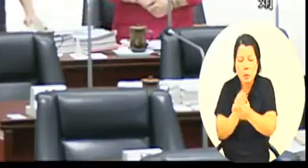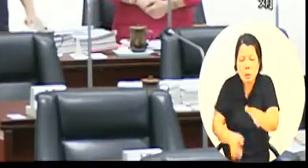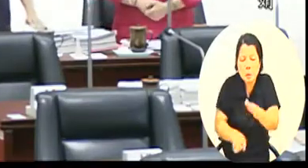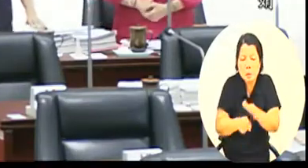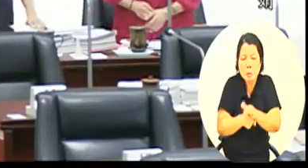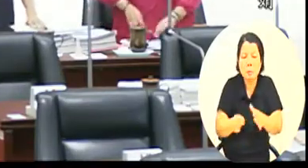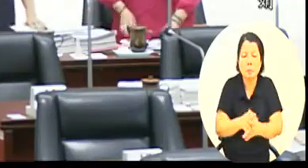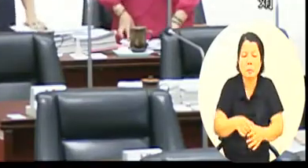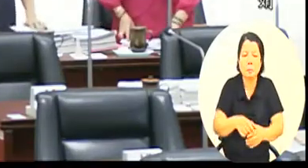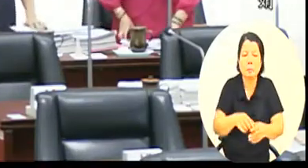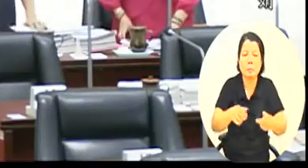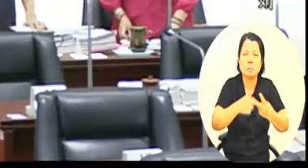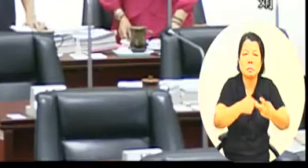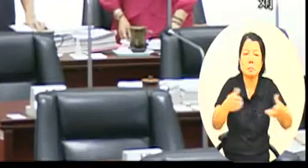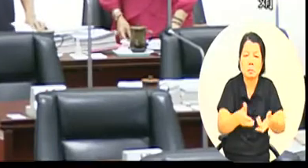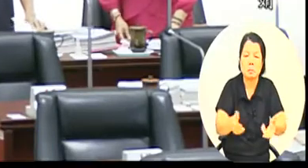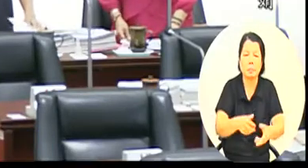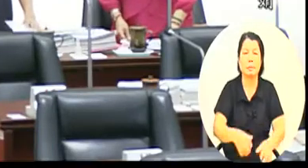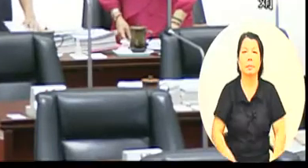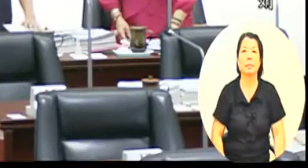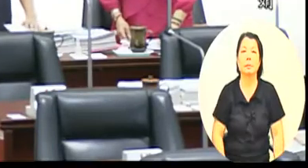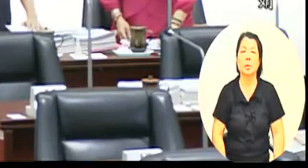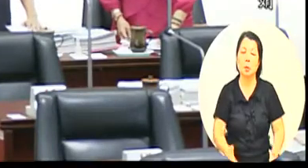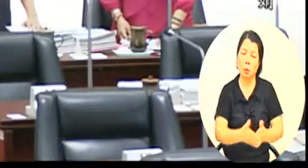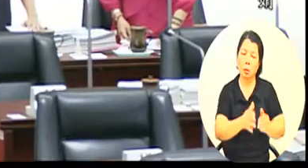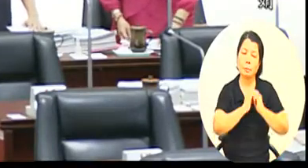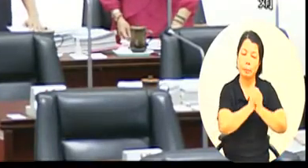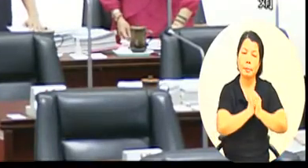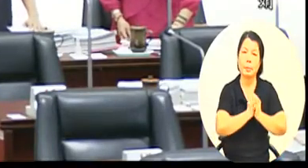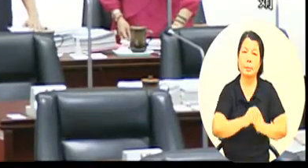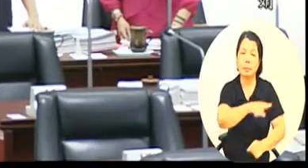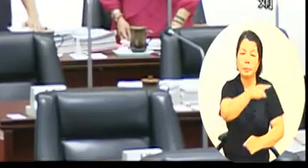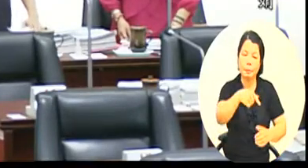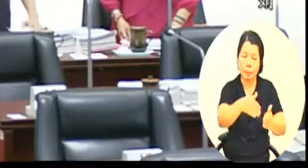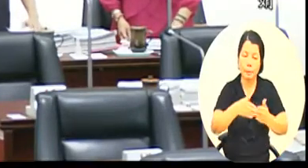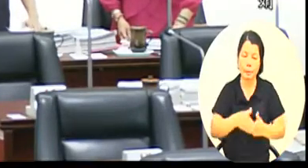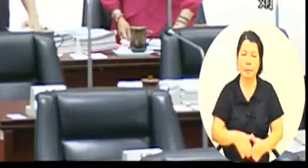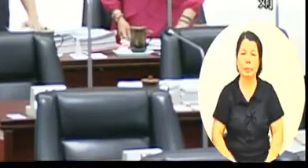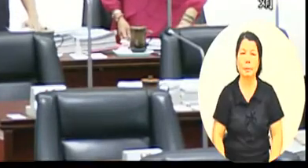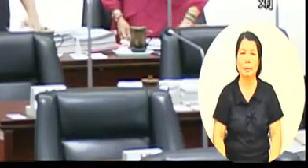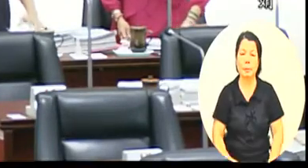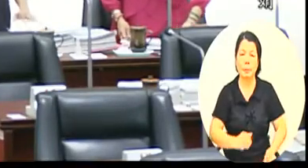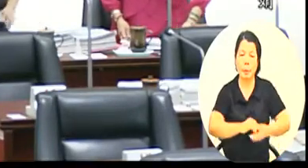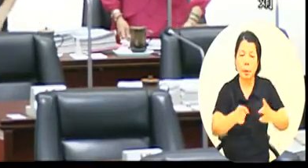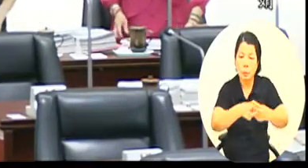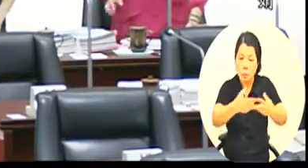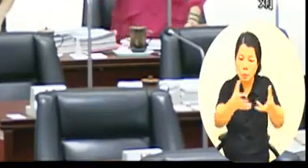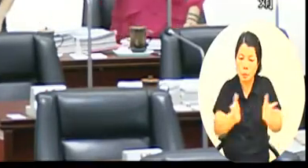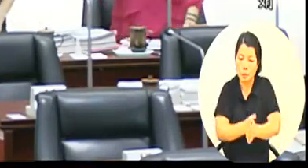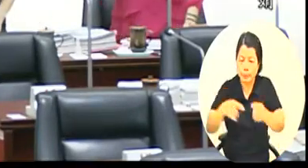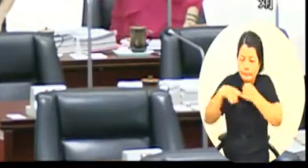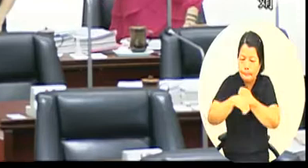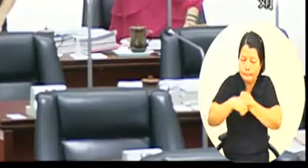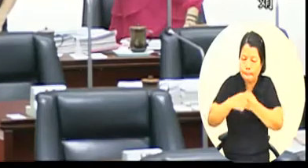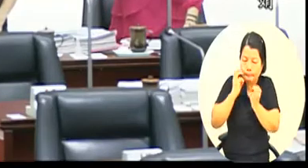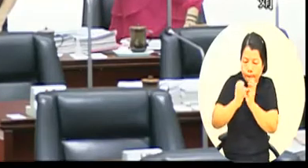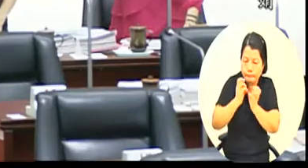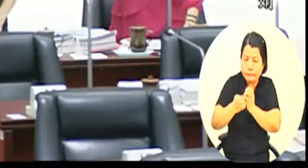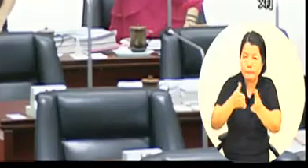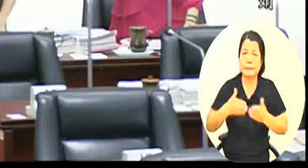家都不好，好不好？那这点我也要拜托你们好好的去小组这边好好去研议，用